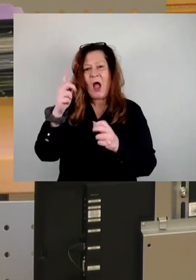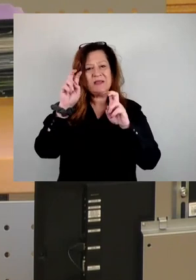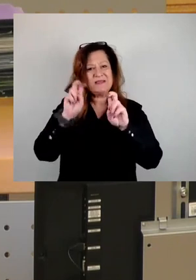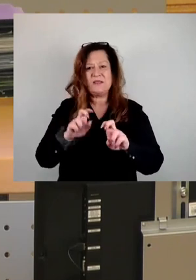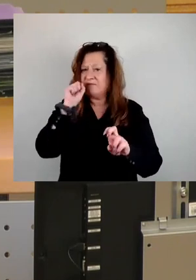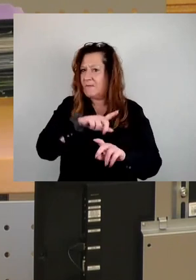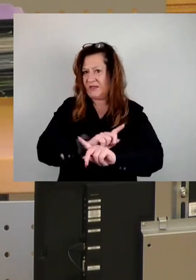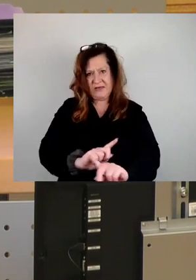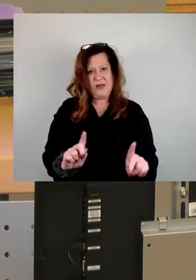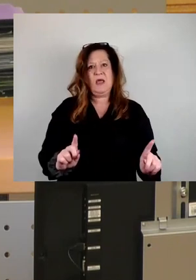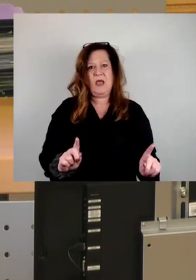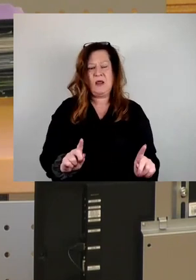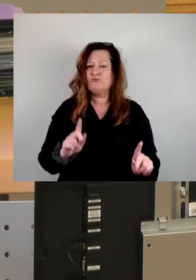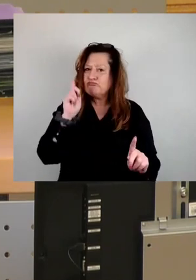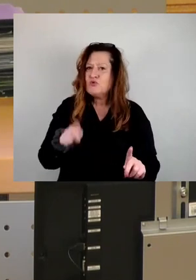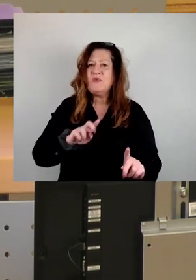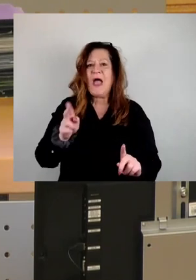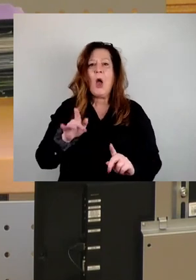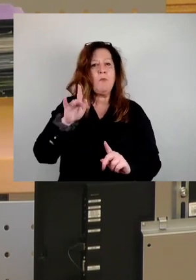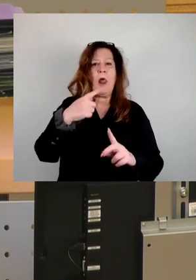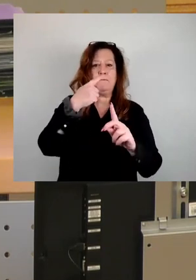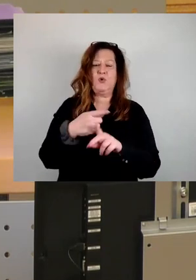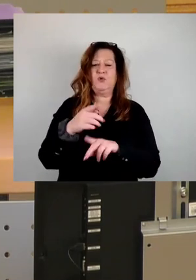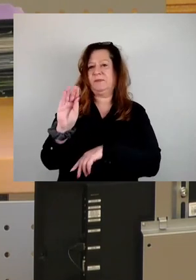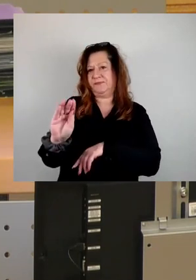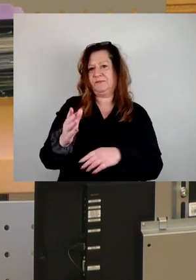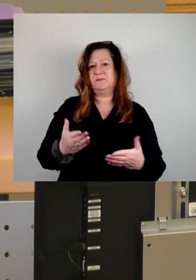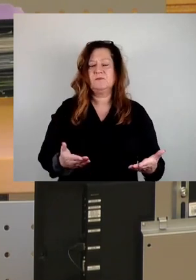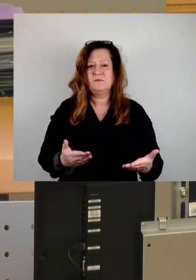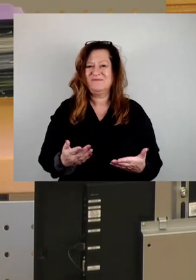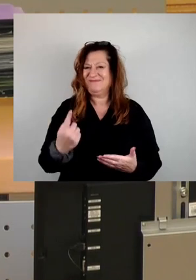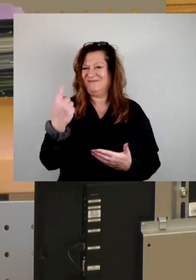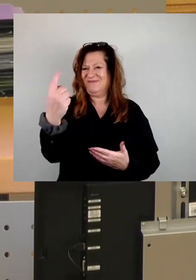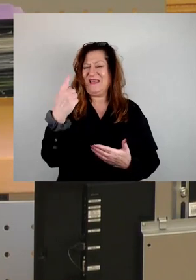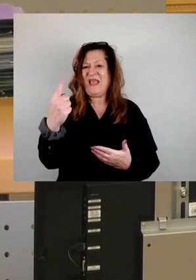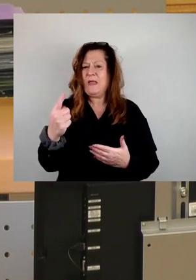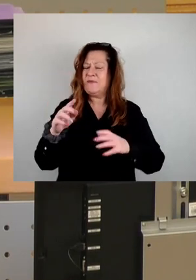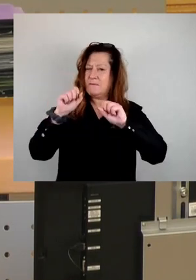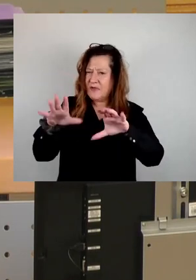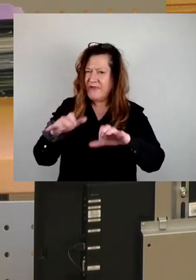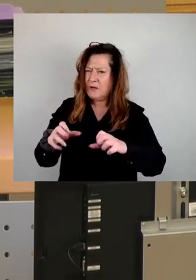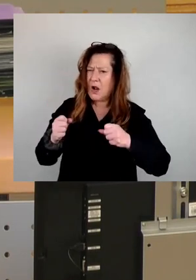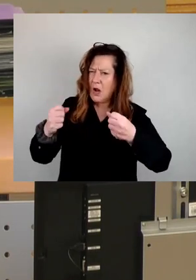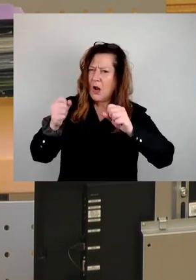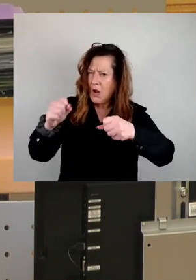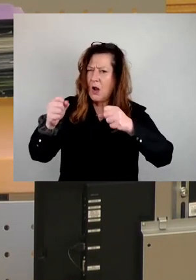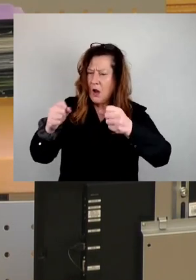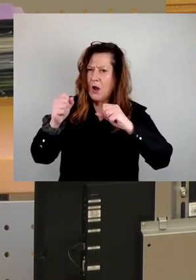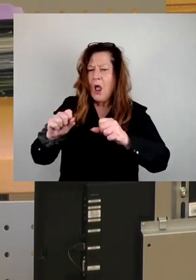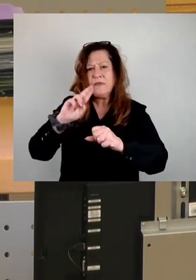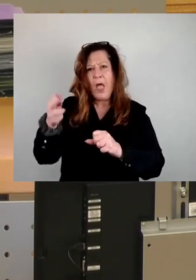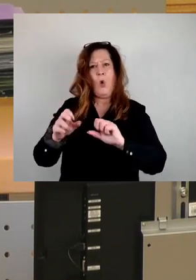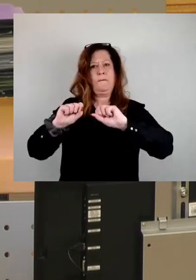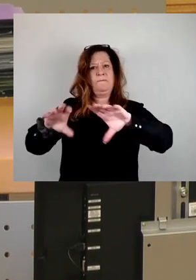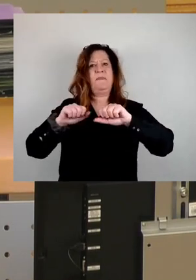mal positiv erwähnen. Also er hat sich hinter diese Bewerbung geklemmt und deswegen ist auch aus dieser Bewerbung was